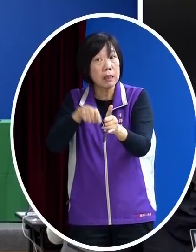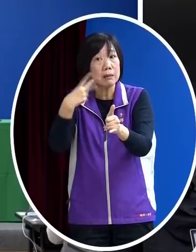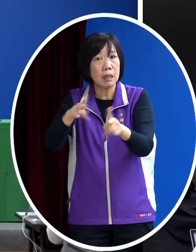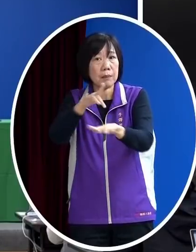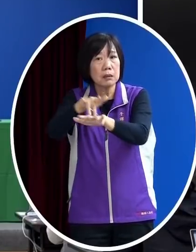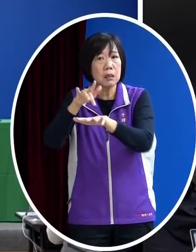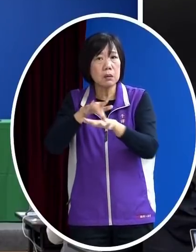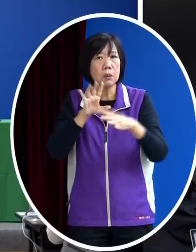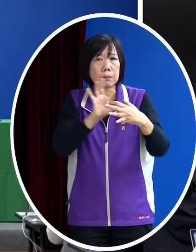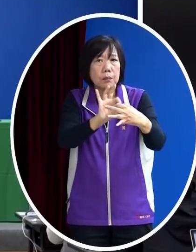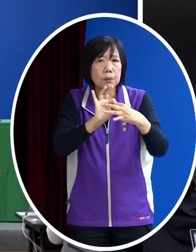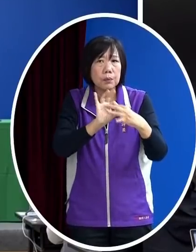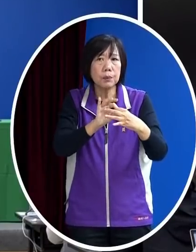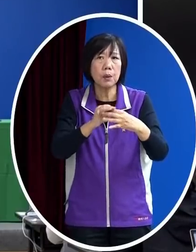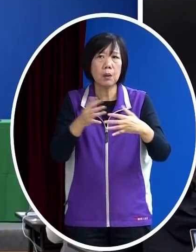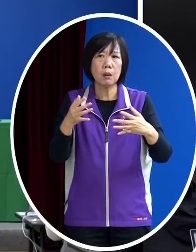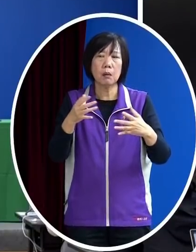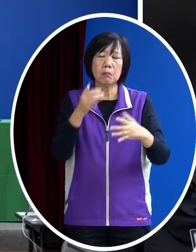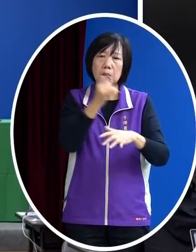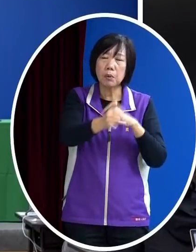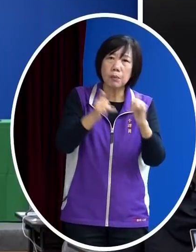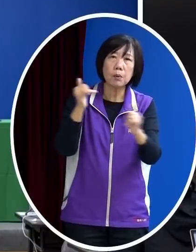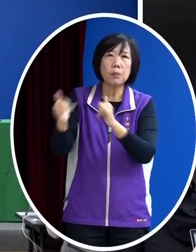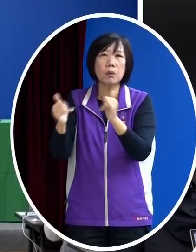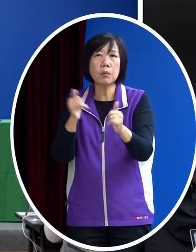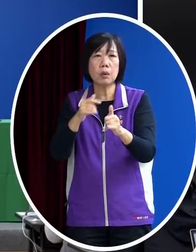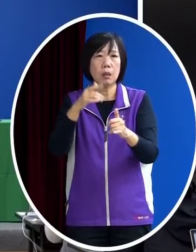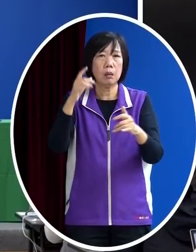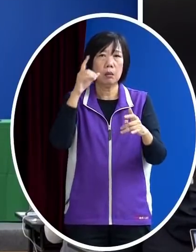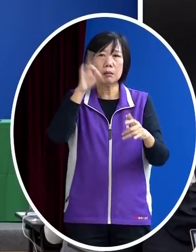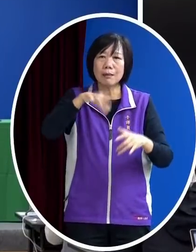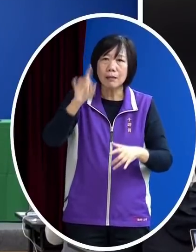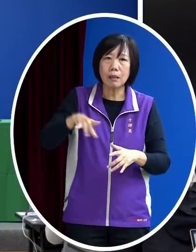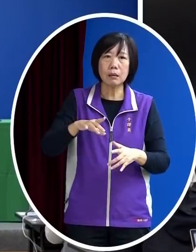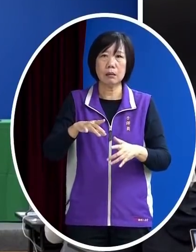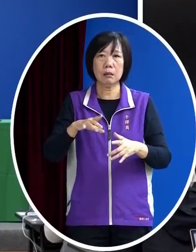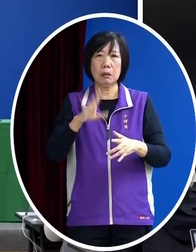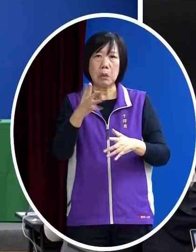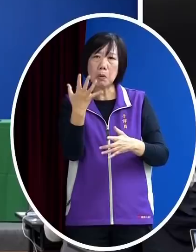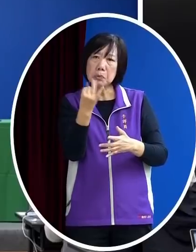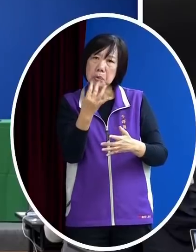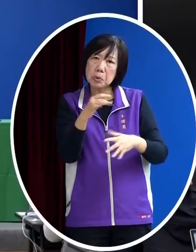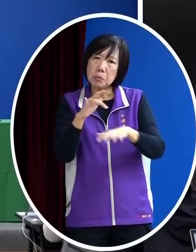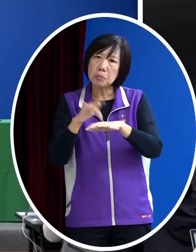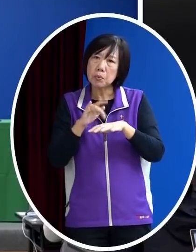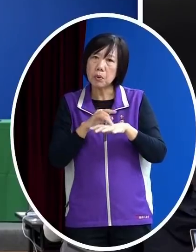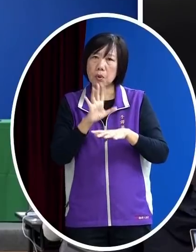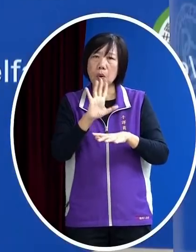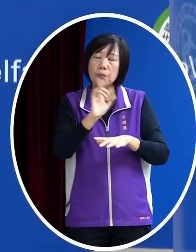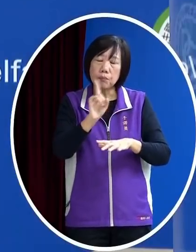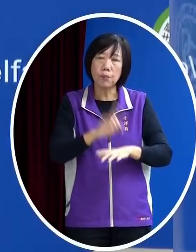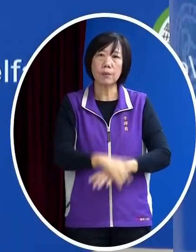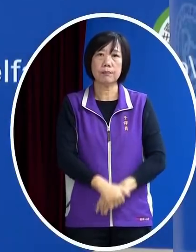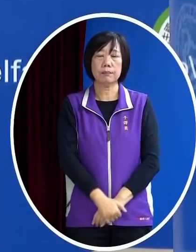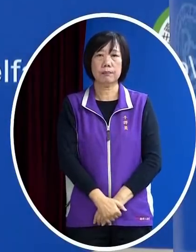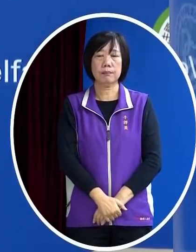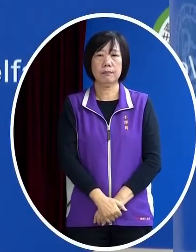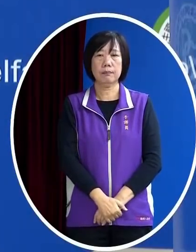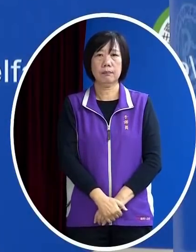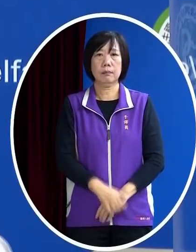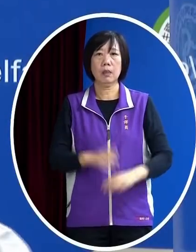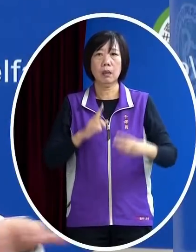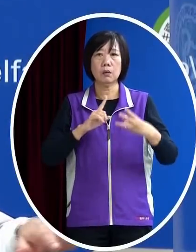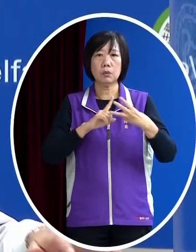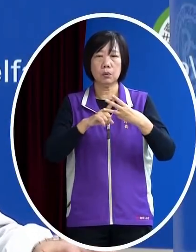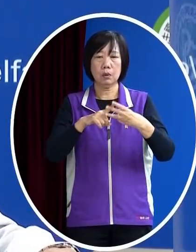关的往来大概是在什么场合，然后有跟这个指标个案有接触？ 对，主要都是这个办